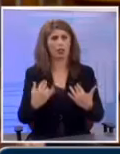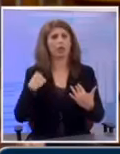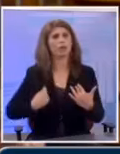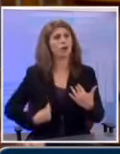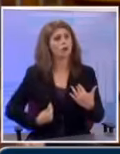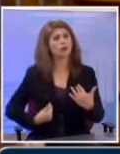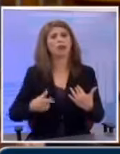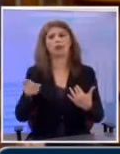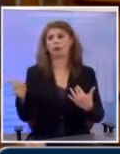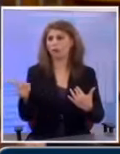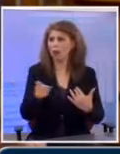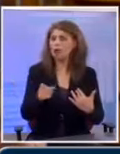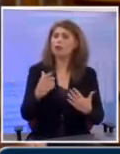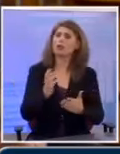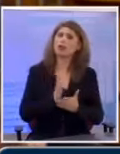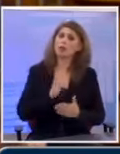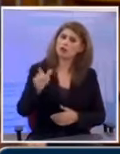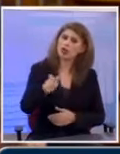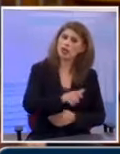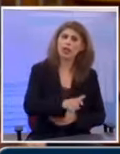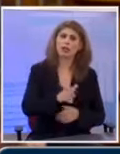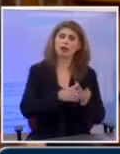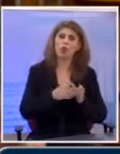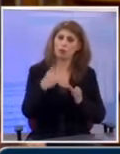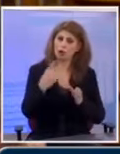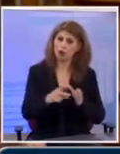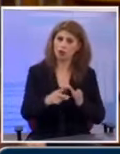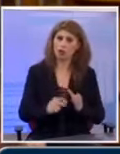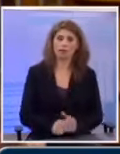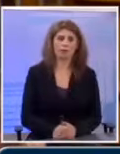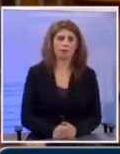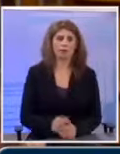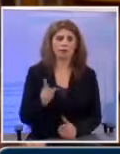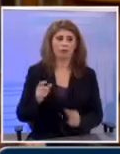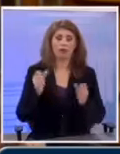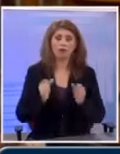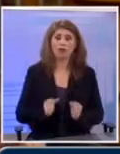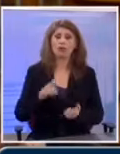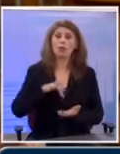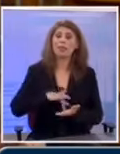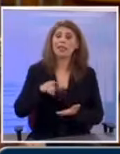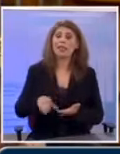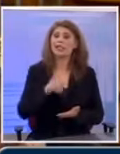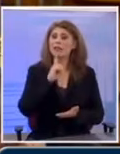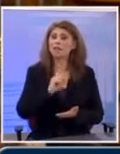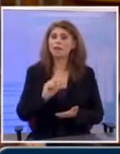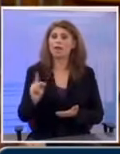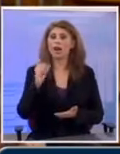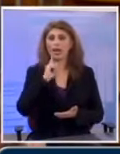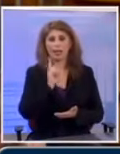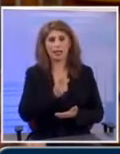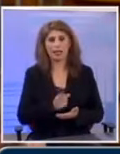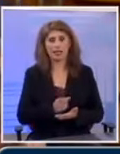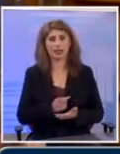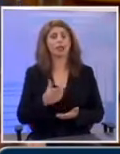δημοσίως και από εσάς και από στελέχη του κόμματός σας. Αποτελούν τον βασικό πυρήνα της ίδιας κριτικής